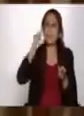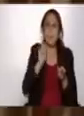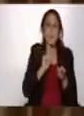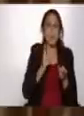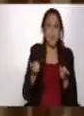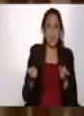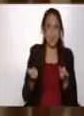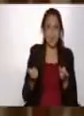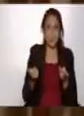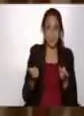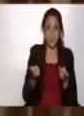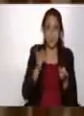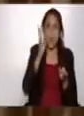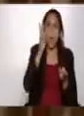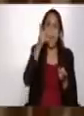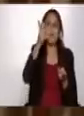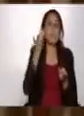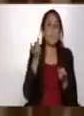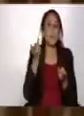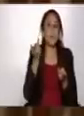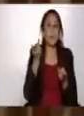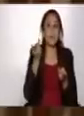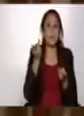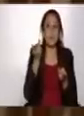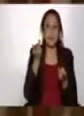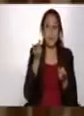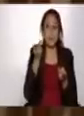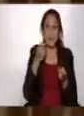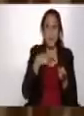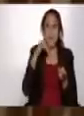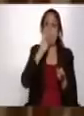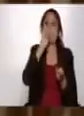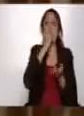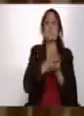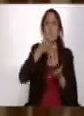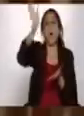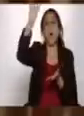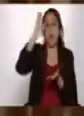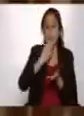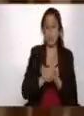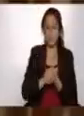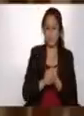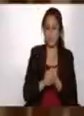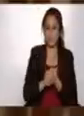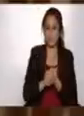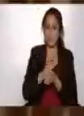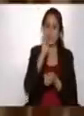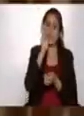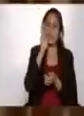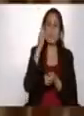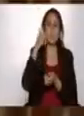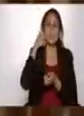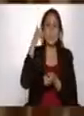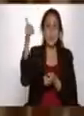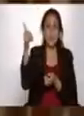راحتش. طب جوزك فين؟ قلت لها جوزي. في الوقت ده كان جوزي قال لي انا رايح اجي مع اختي اجيب طلب كده واجي. فقالت لي رن على جوزي. بس والله كان